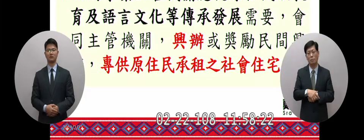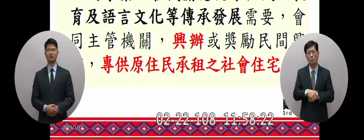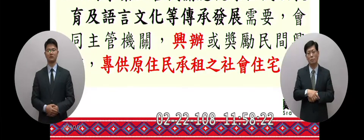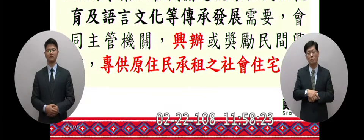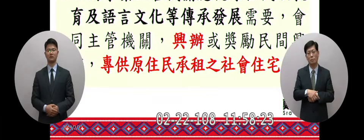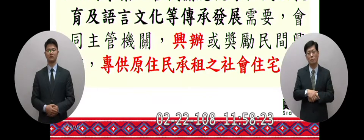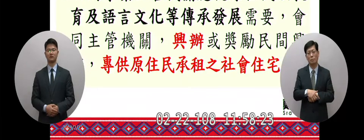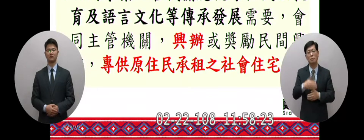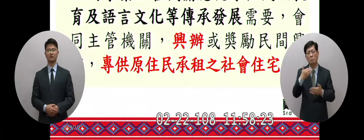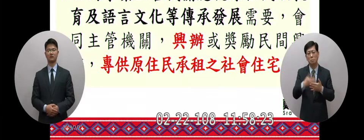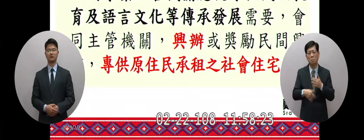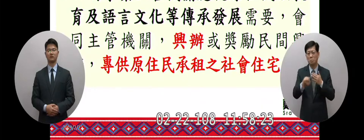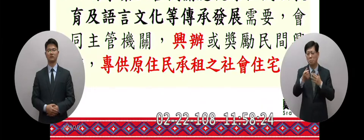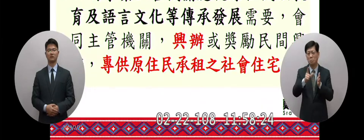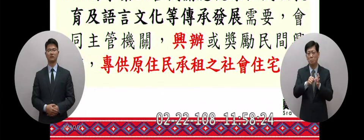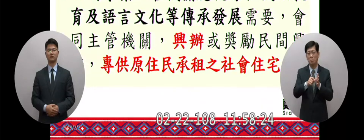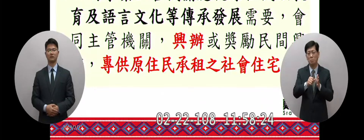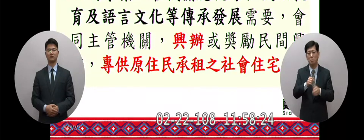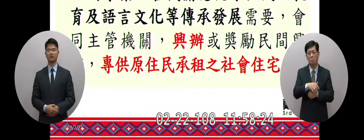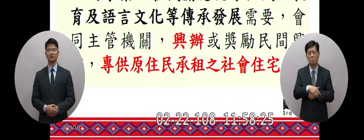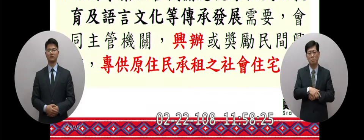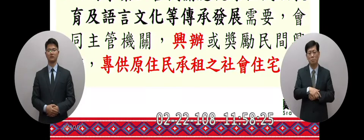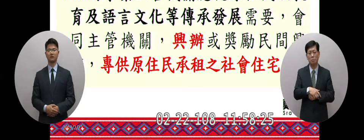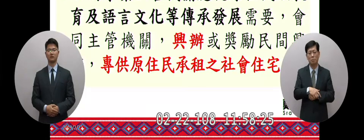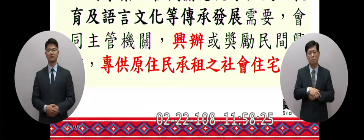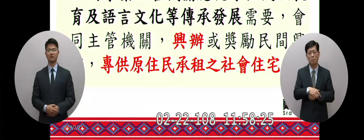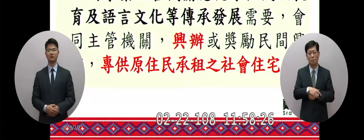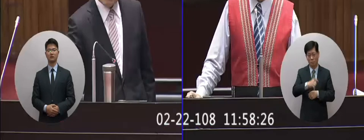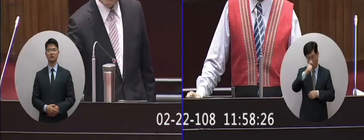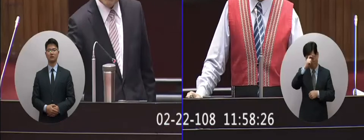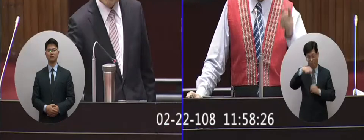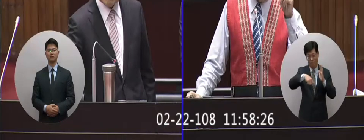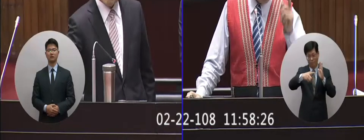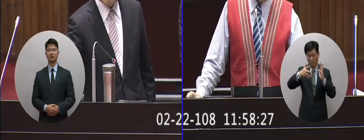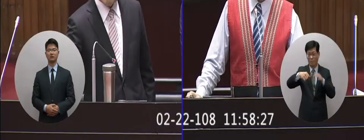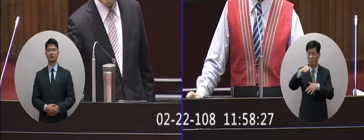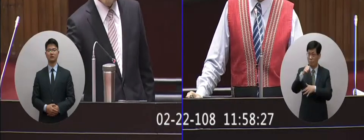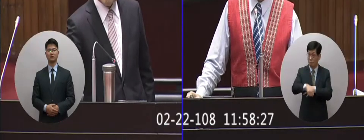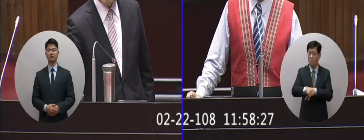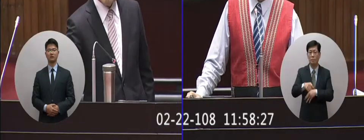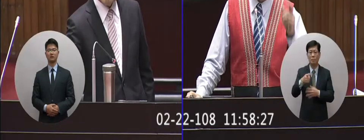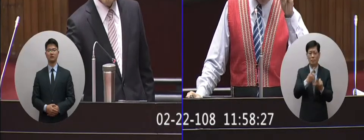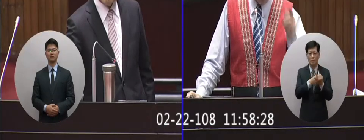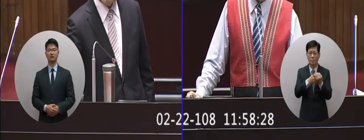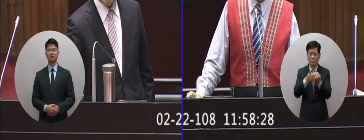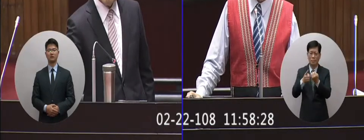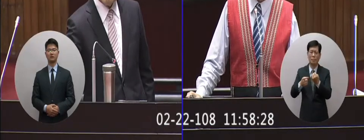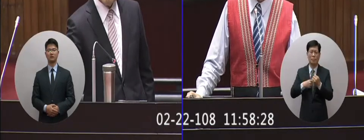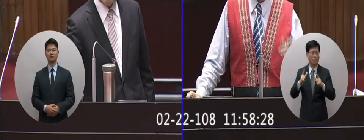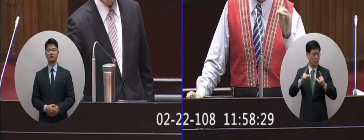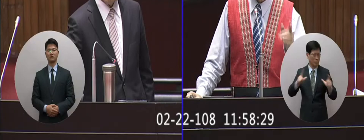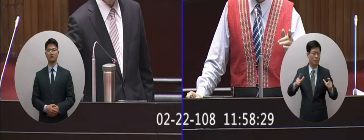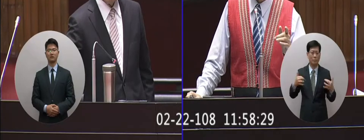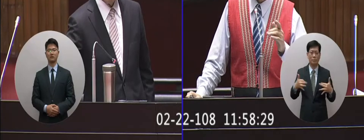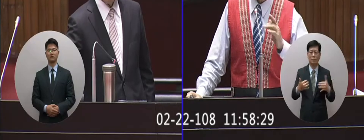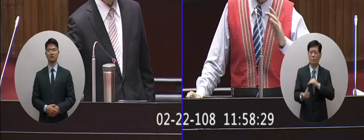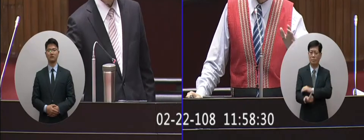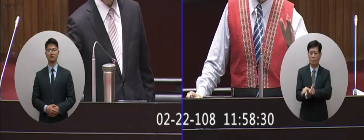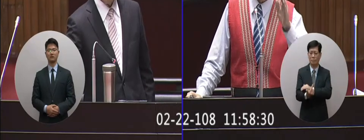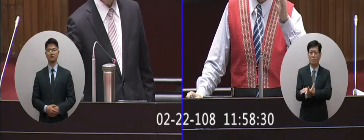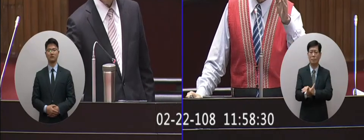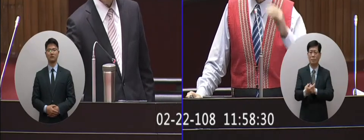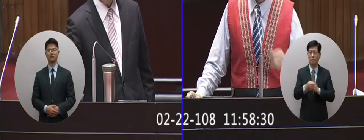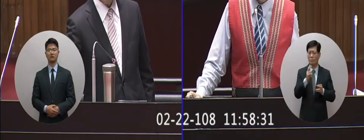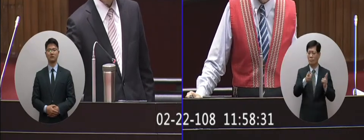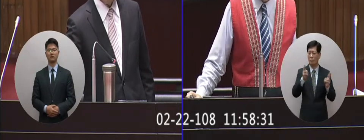最后几的时间，我只是要院长承诺，把这些议题重大议题尽快的